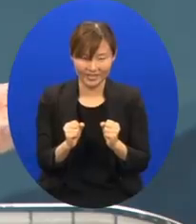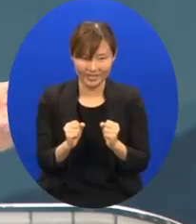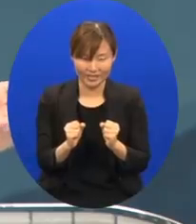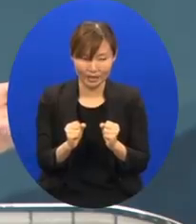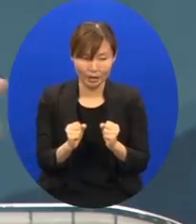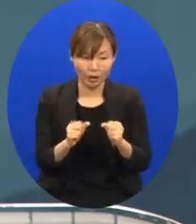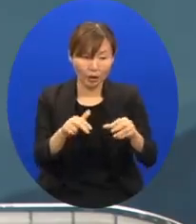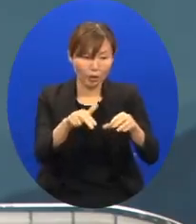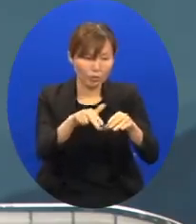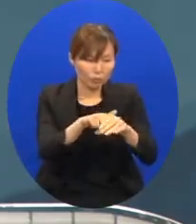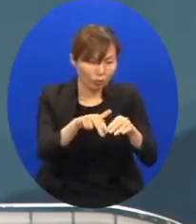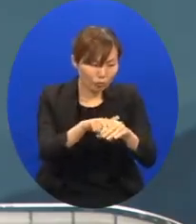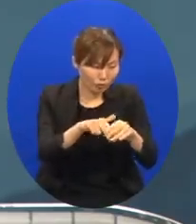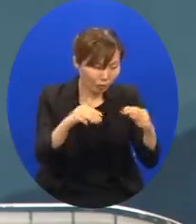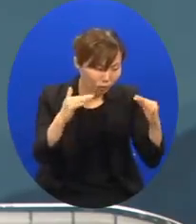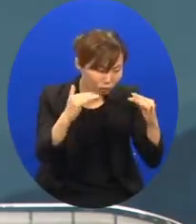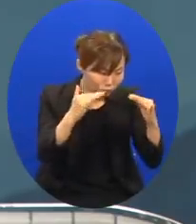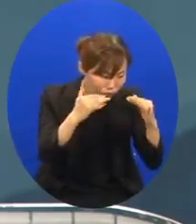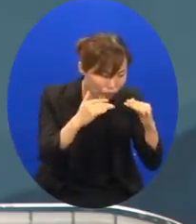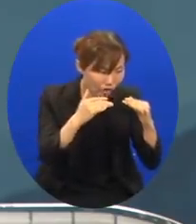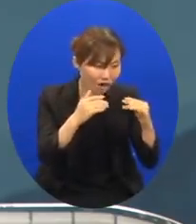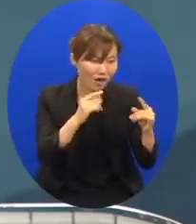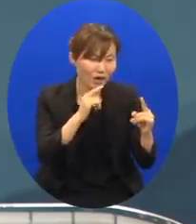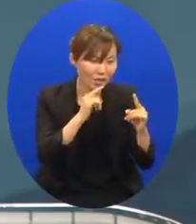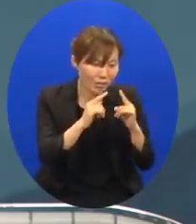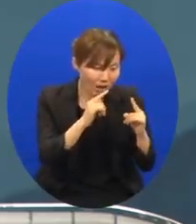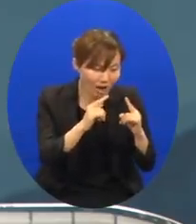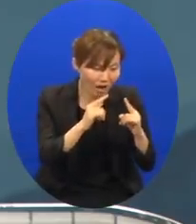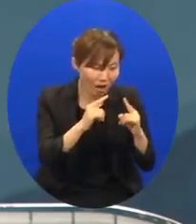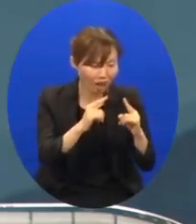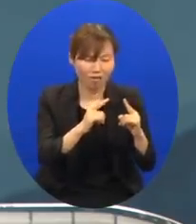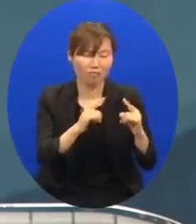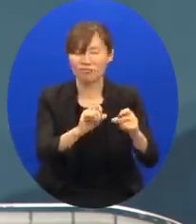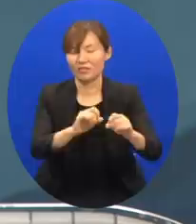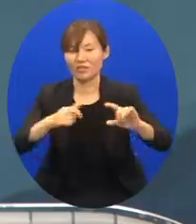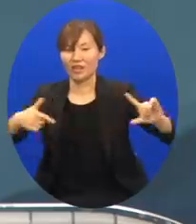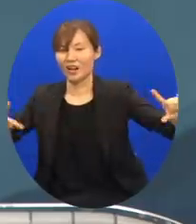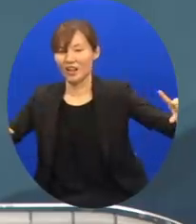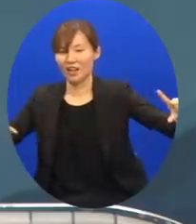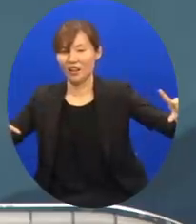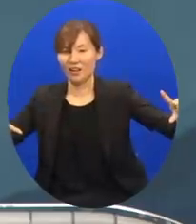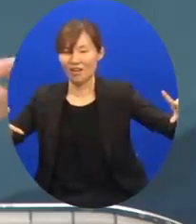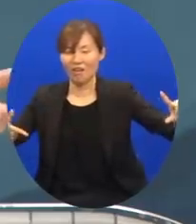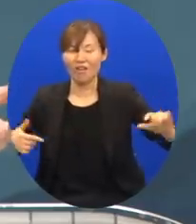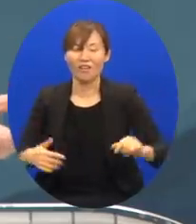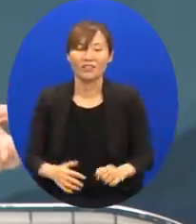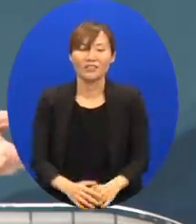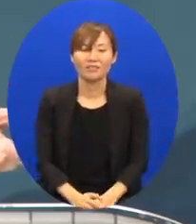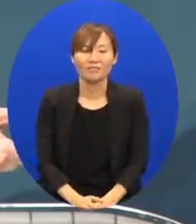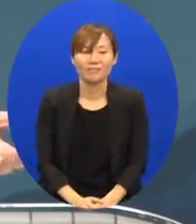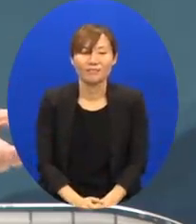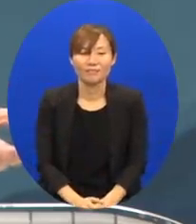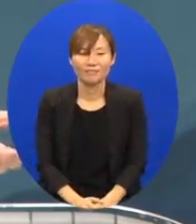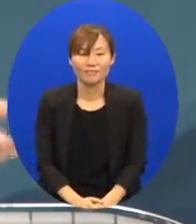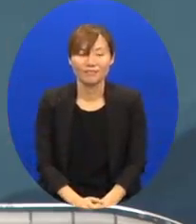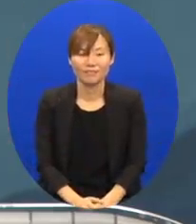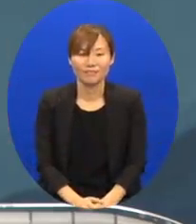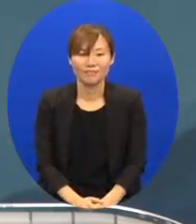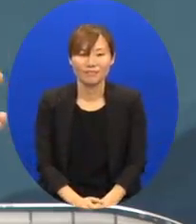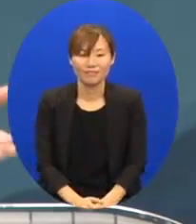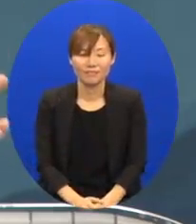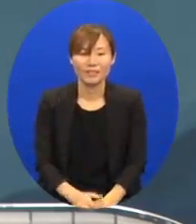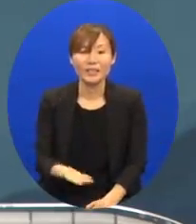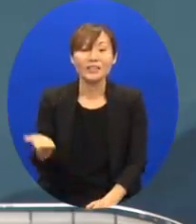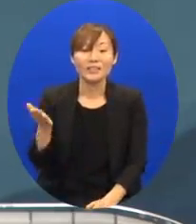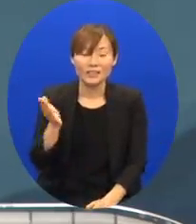않습니다 내 안의 부처가 있다 내 안의 마음의 시 있다 내 안의 공자가 있다 오르 종교도 그렇게 말 안 해요